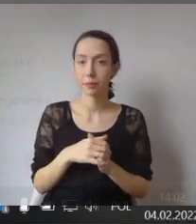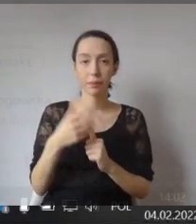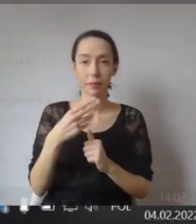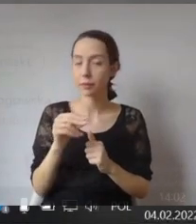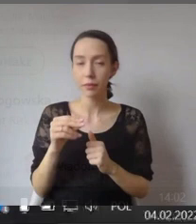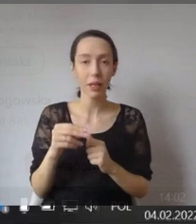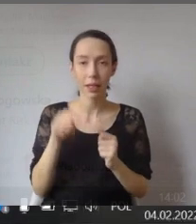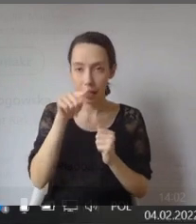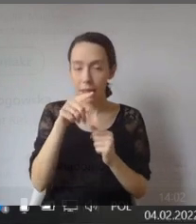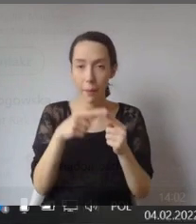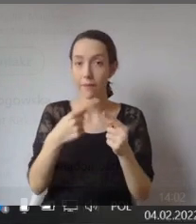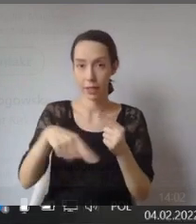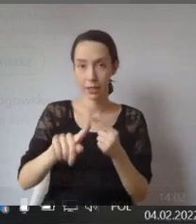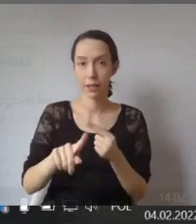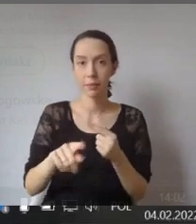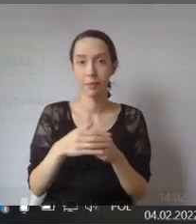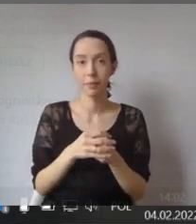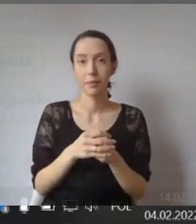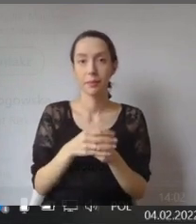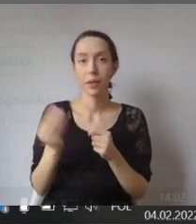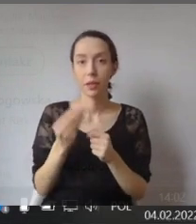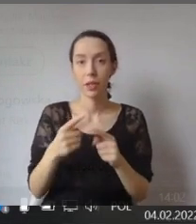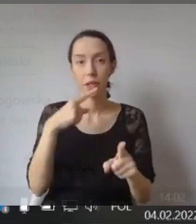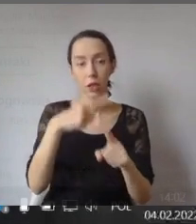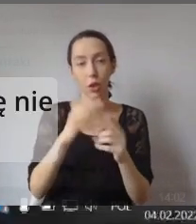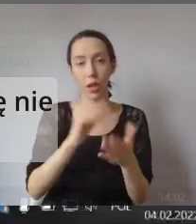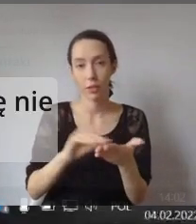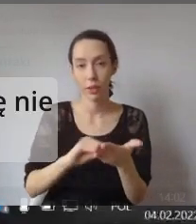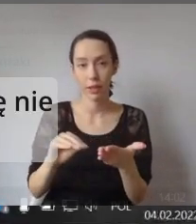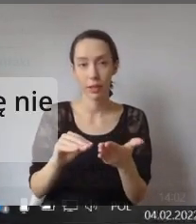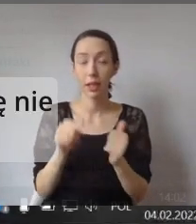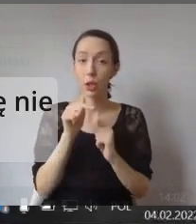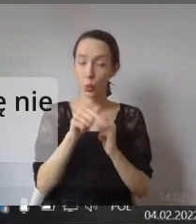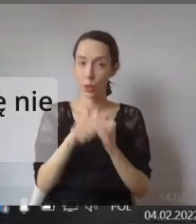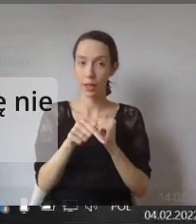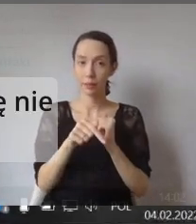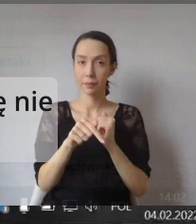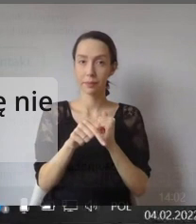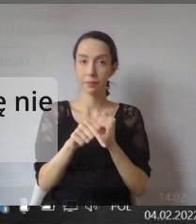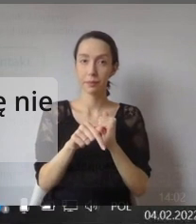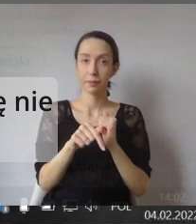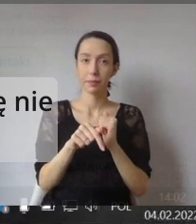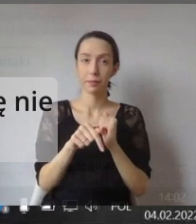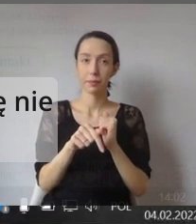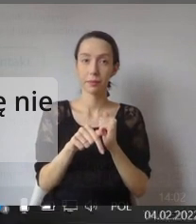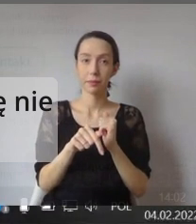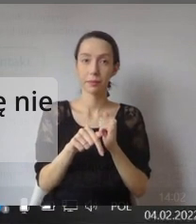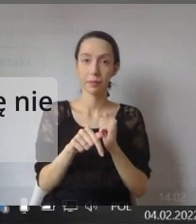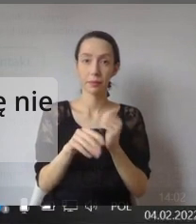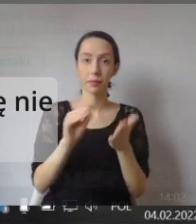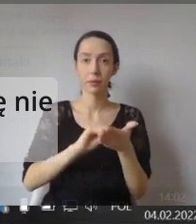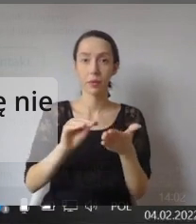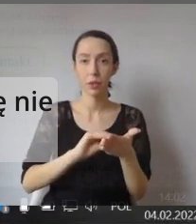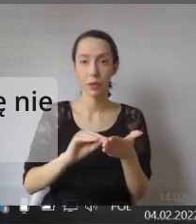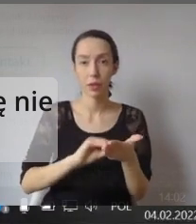razu opcji wyślij, tylko klikamy opcję dodaj notatkę. I tutaj mamy możliwość dodania